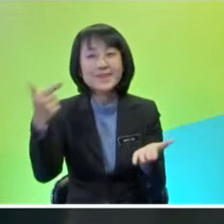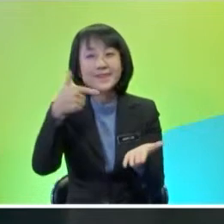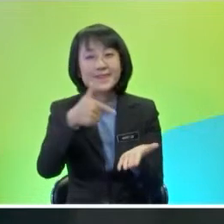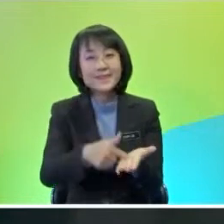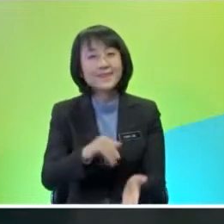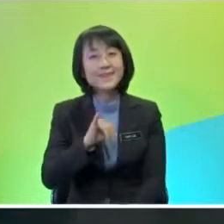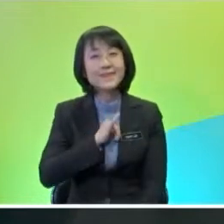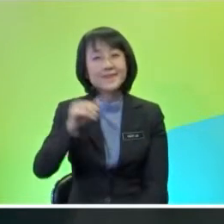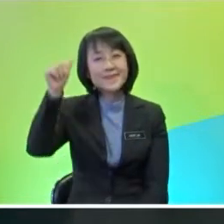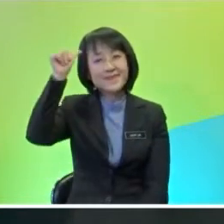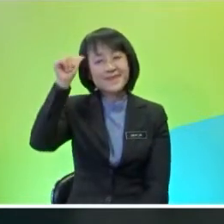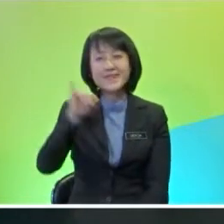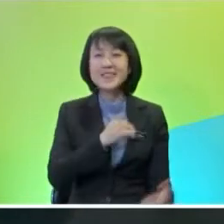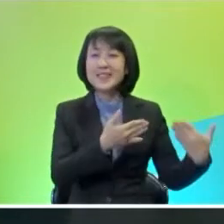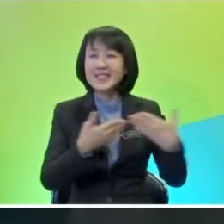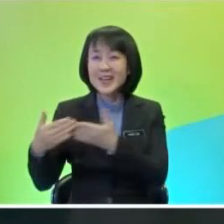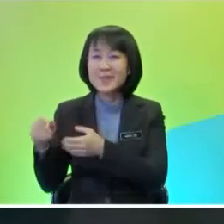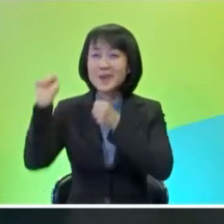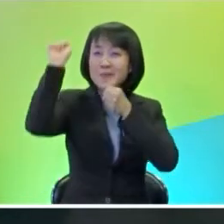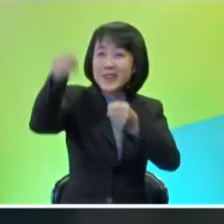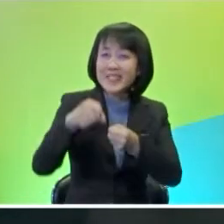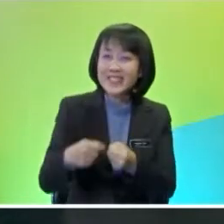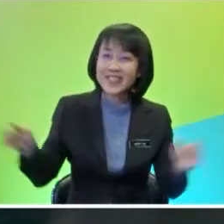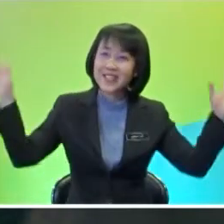Nazri saya sambung pancing Assalamualaikum bye